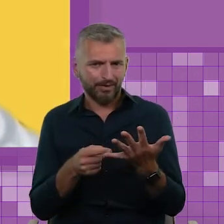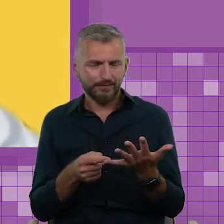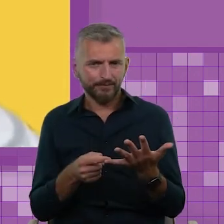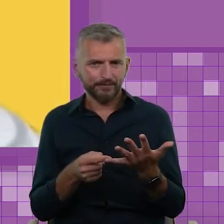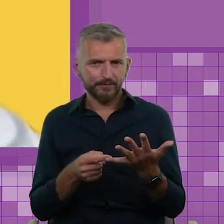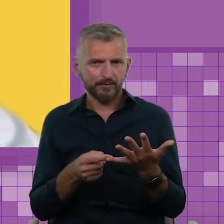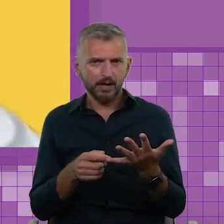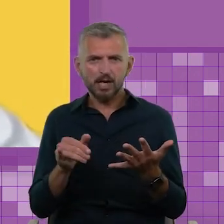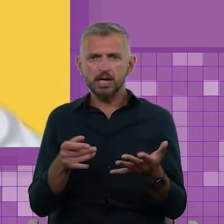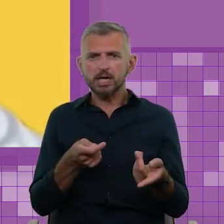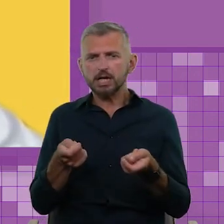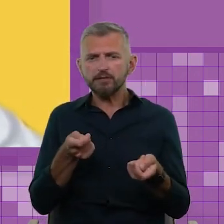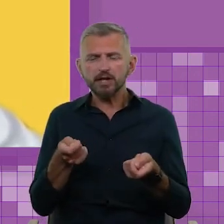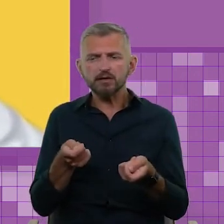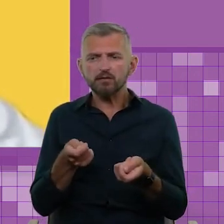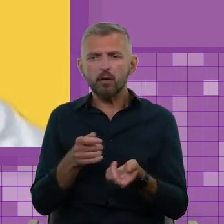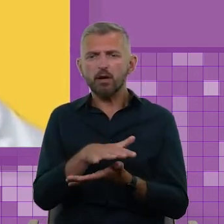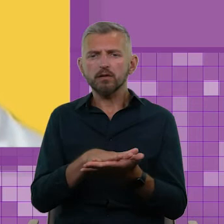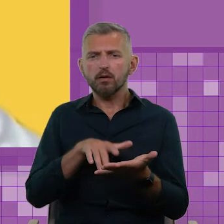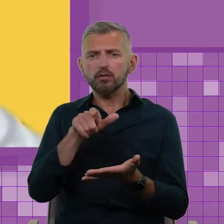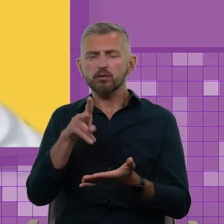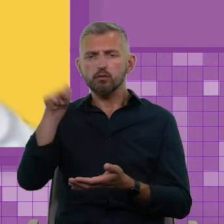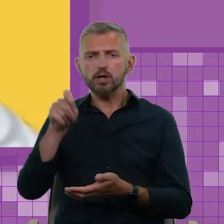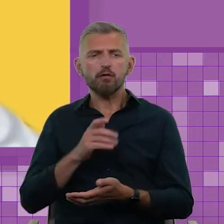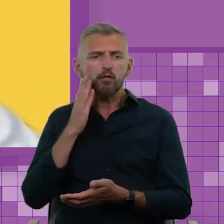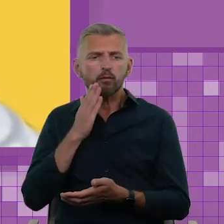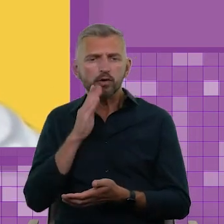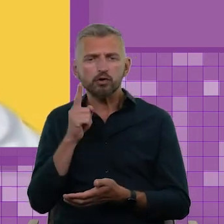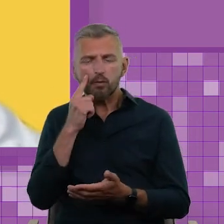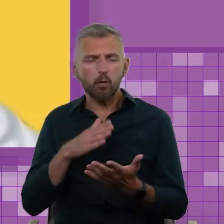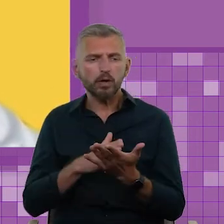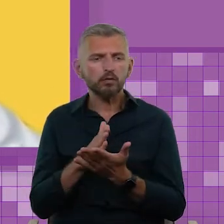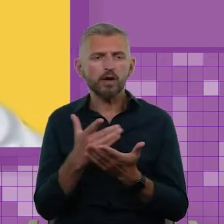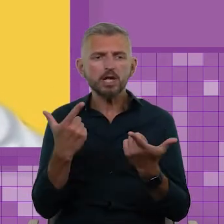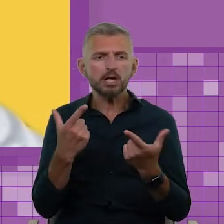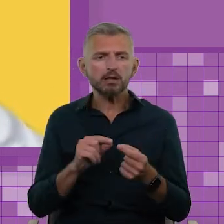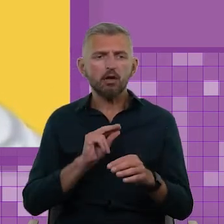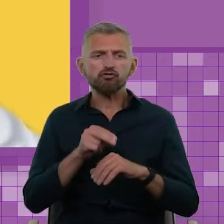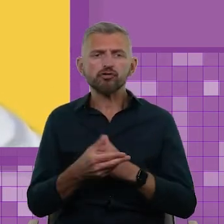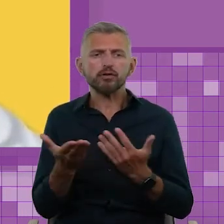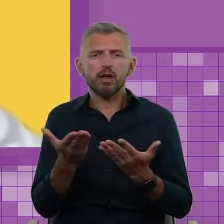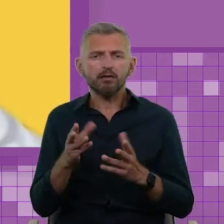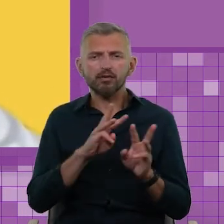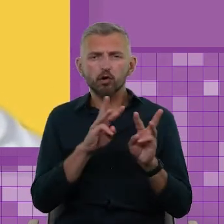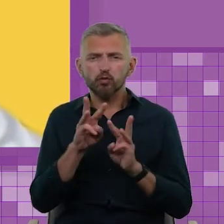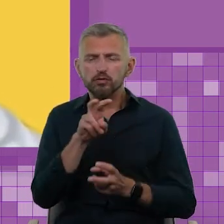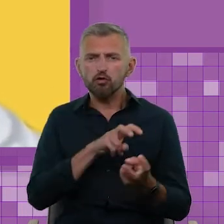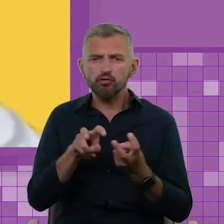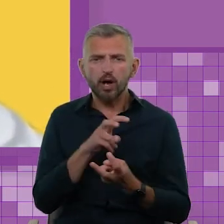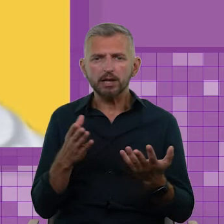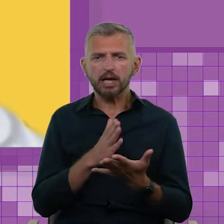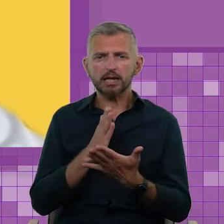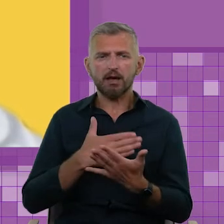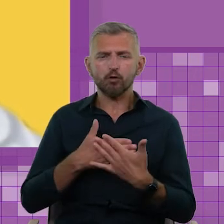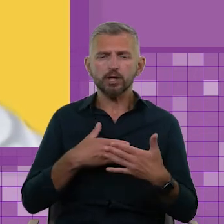був керівництво дані людини, яка приїжджає в Румунію, для того, щоб взагалі зорієнтуватися, де через які ресурси шукати, які є